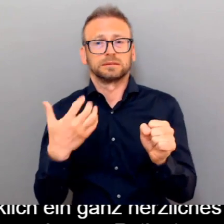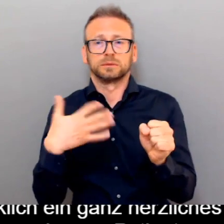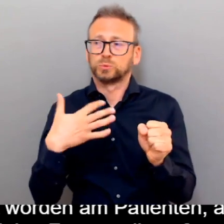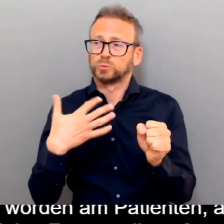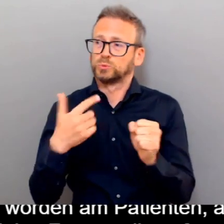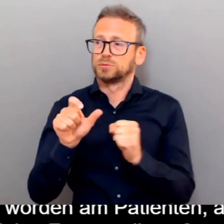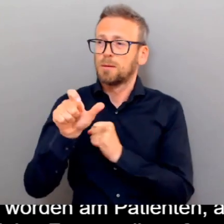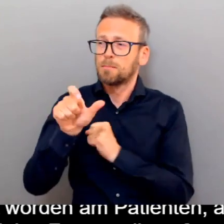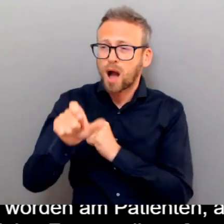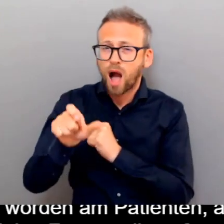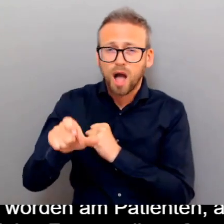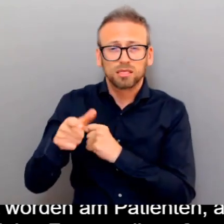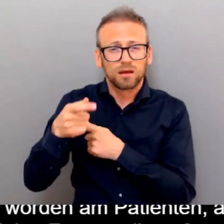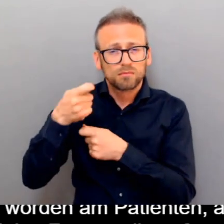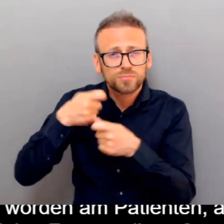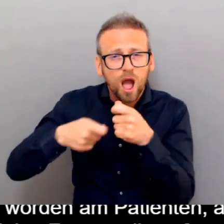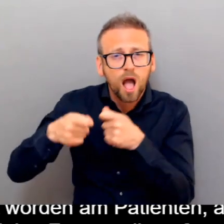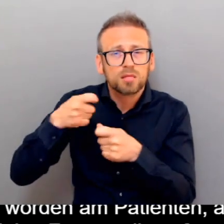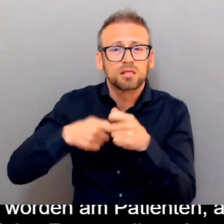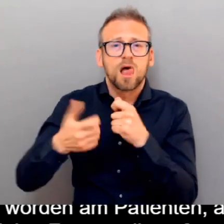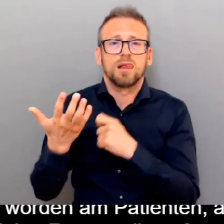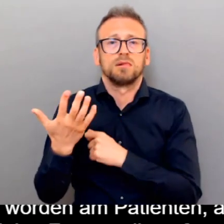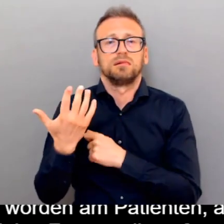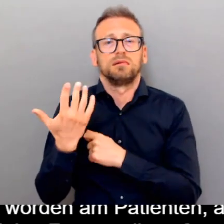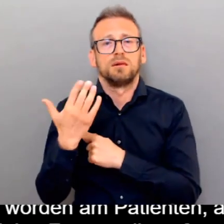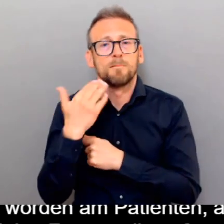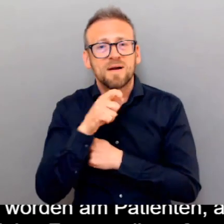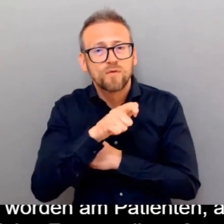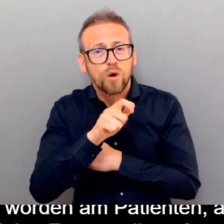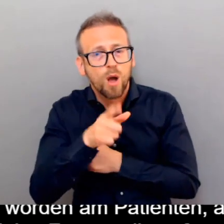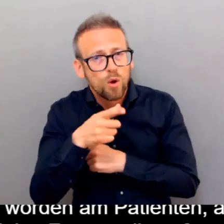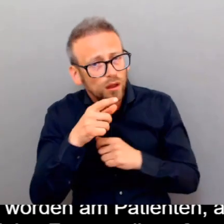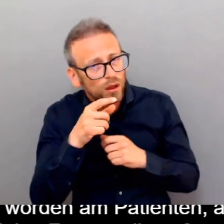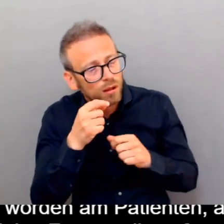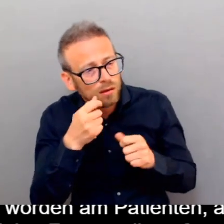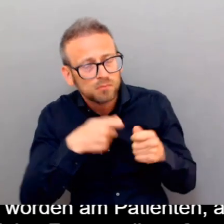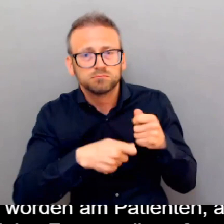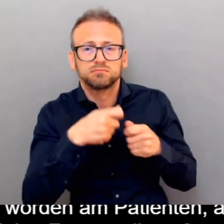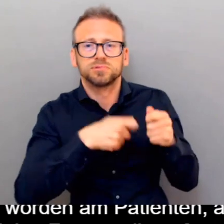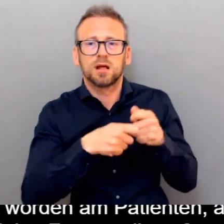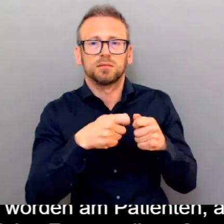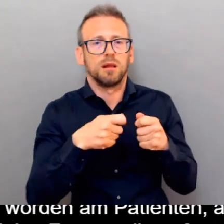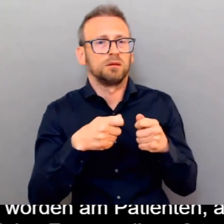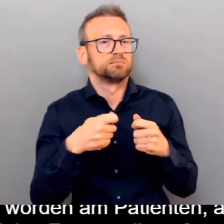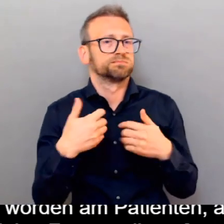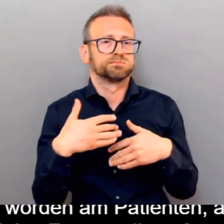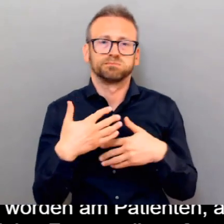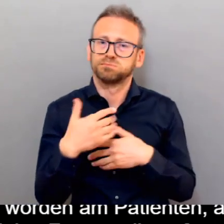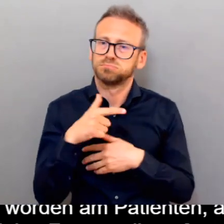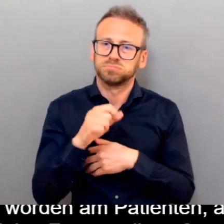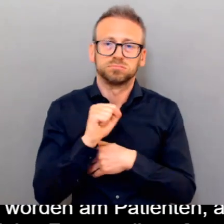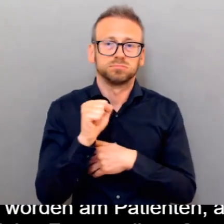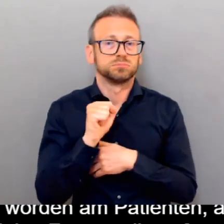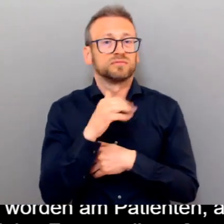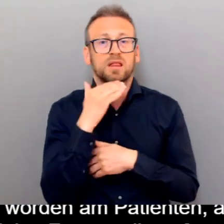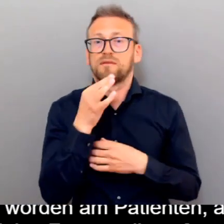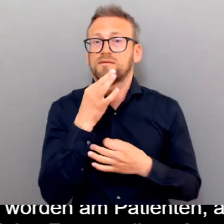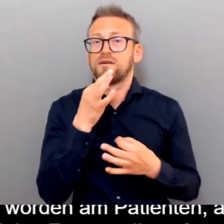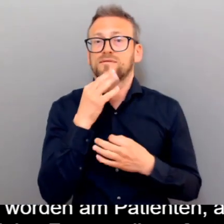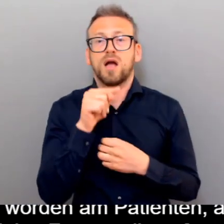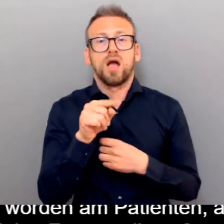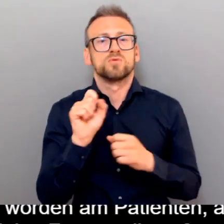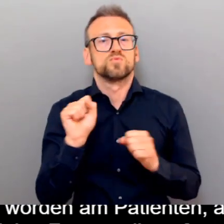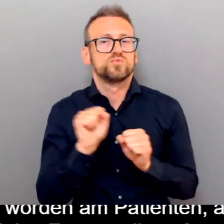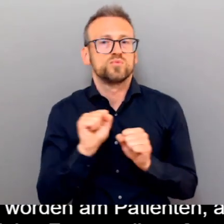ein ganz, ganz herzliches Dankeschön. Obwohl es schade ist, dass mancher die Pflegekräfte durch die Corona-Krise, wenn es dann heißt,